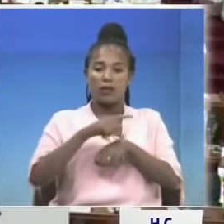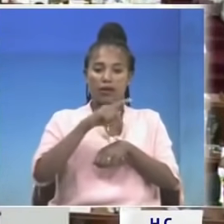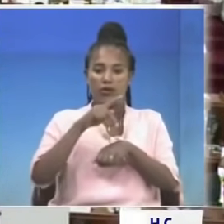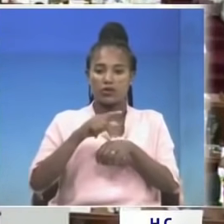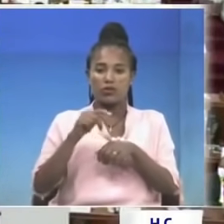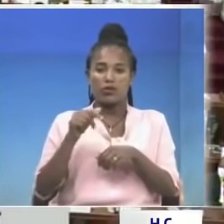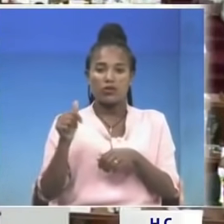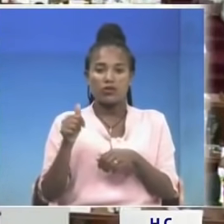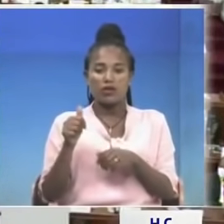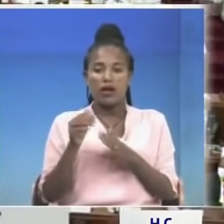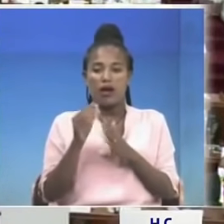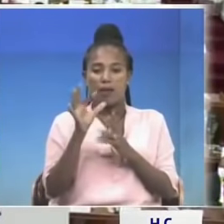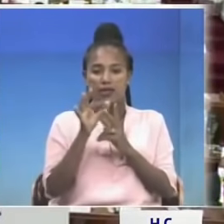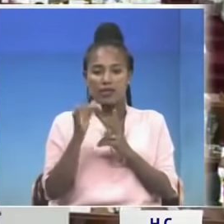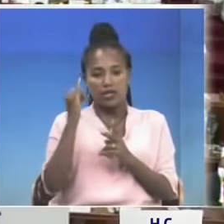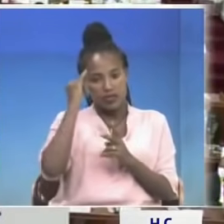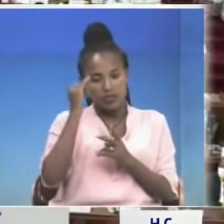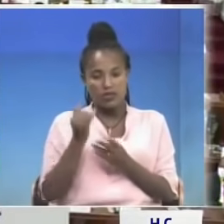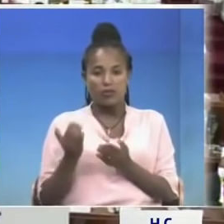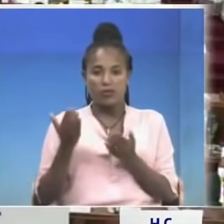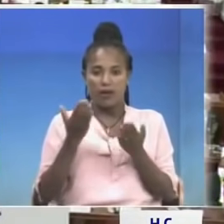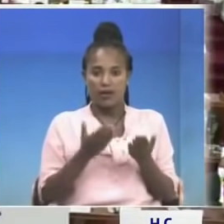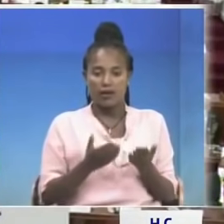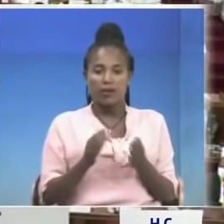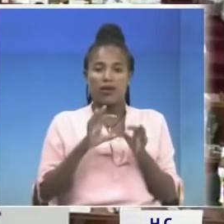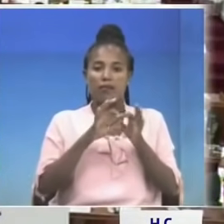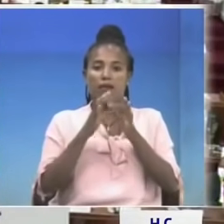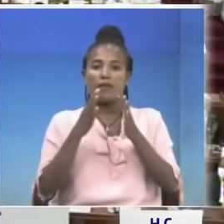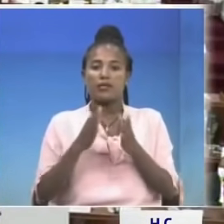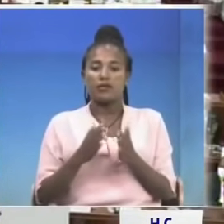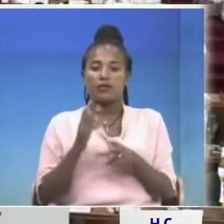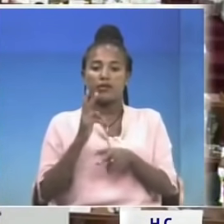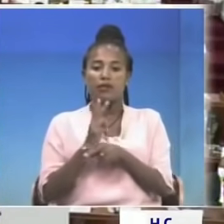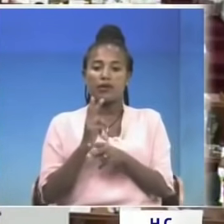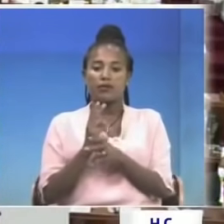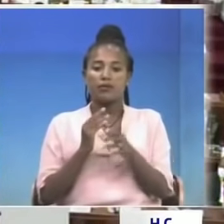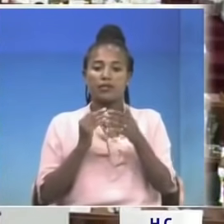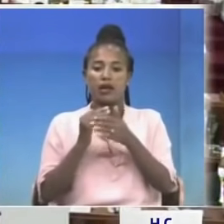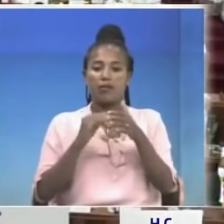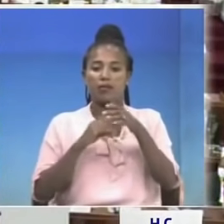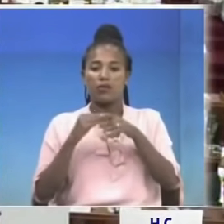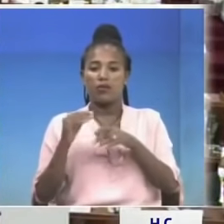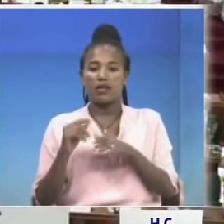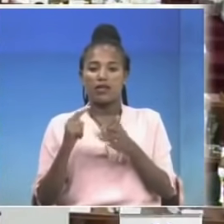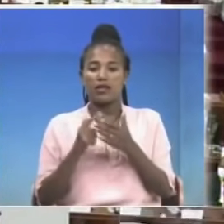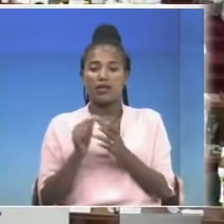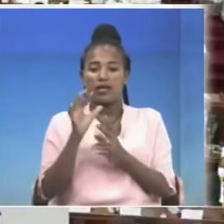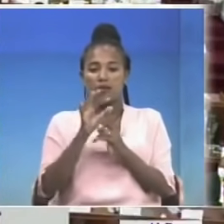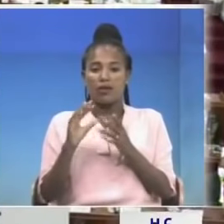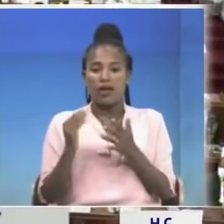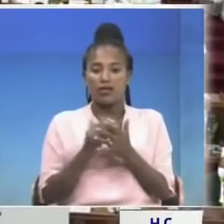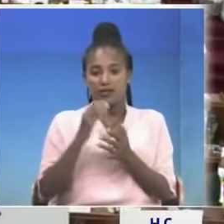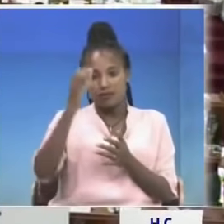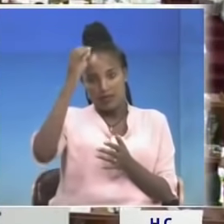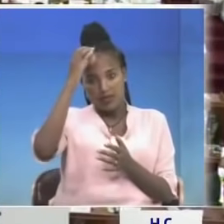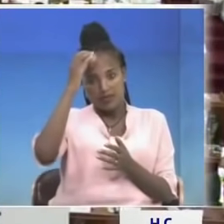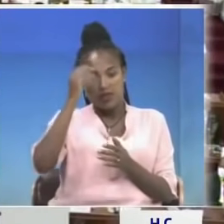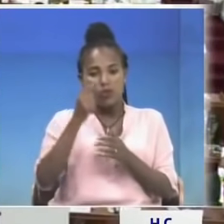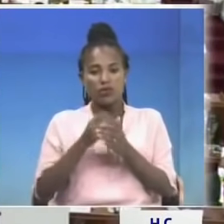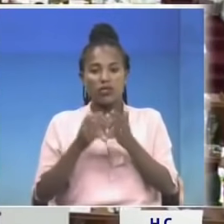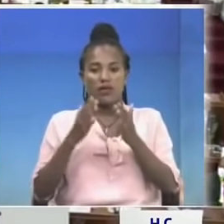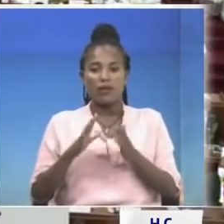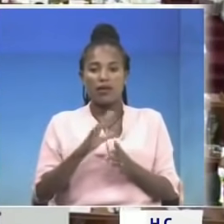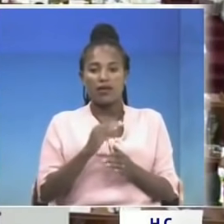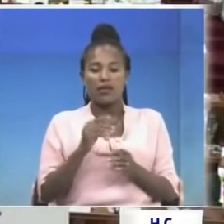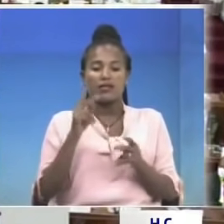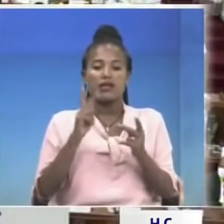ሌሎች አማራጭ ሀሳቦችን በማቅረብ ማህበረሰቡም የሚጠበቅበትን ድርሻ በማድረግ ይህ የተመረጠው አዲስ መንግስት ውጤታማ እና